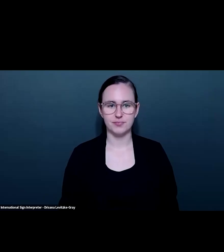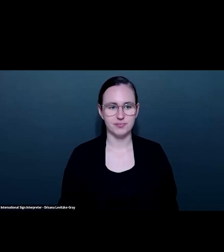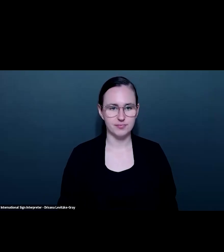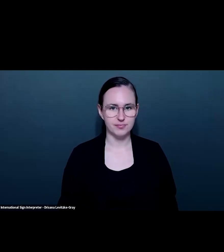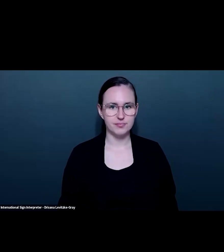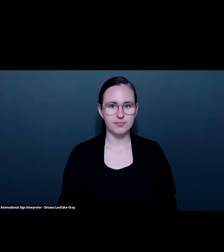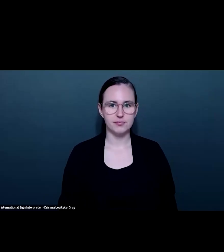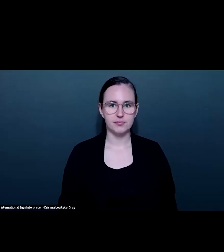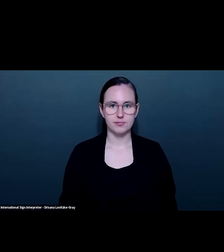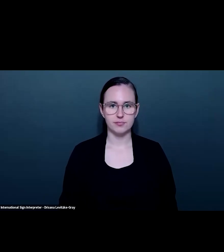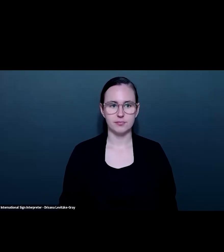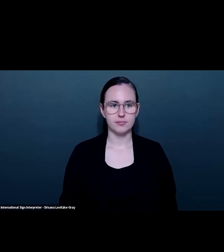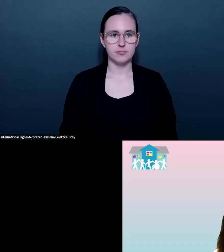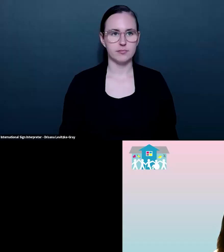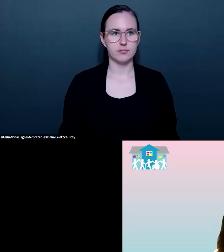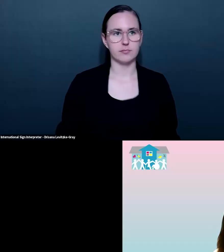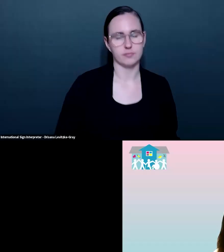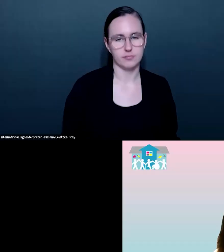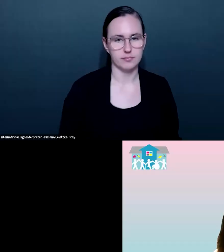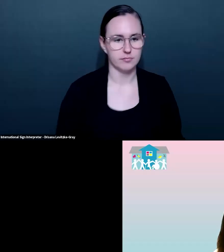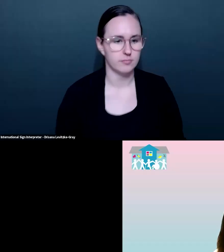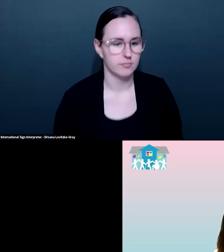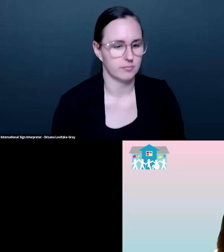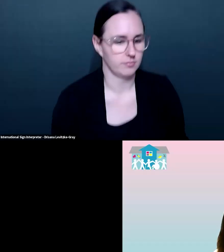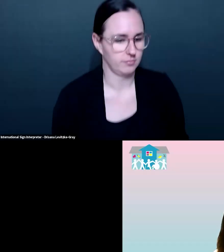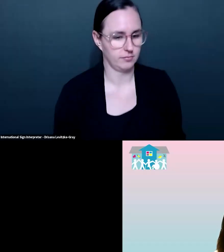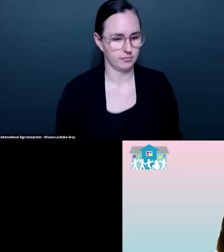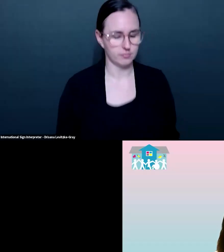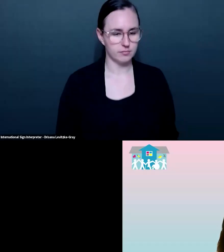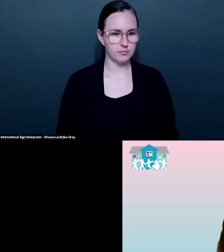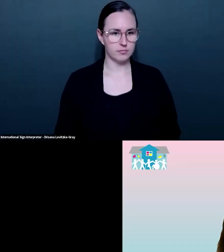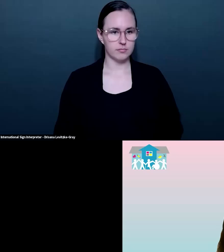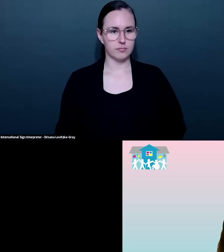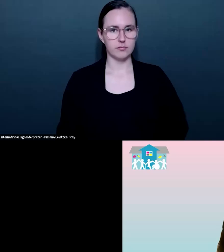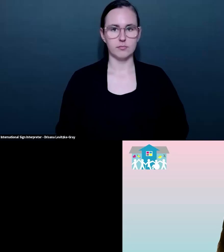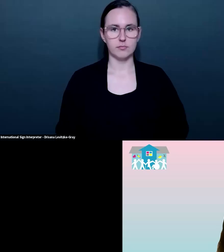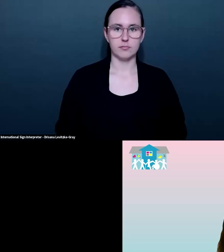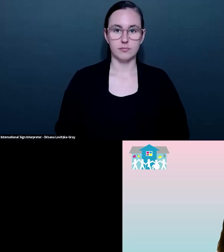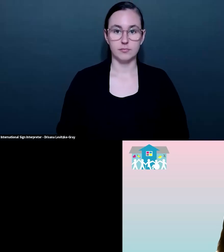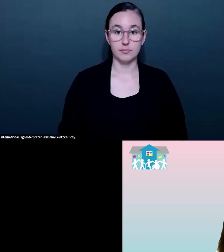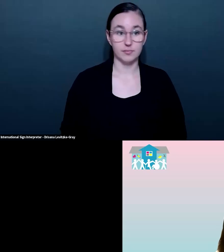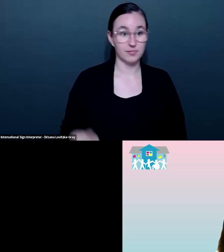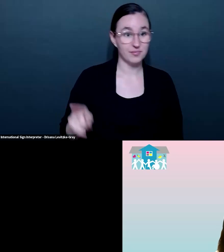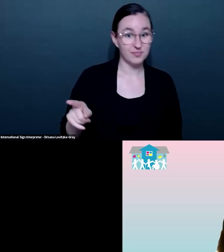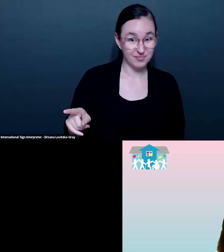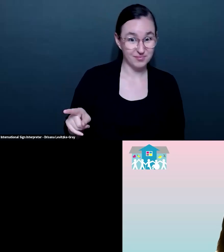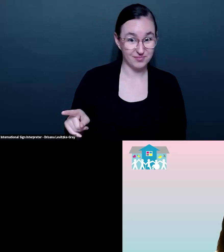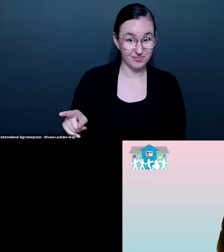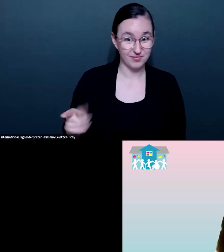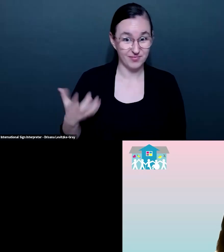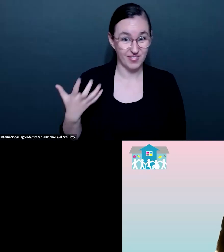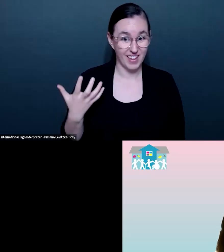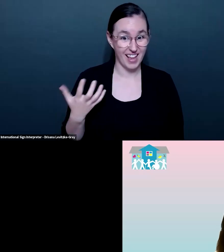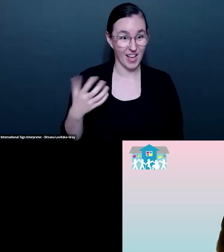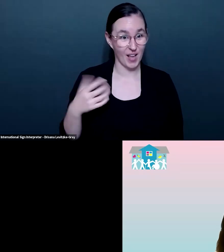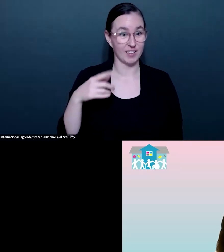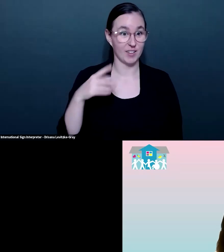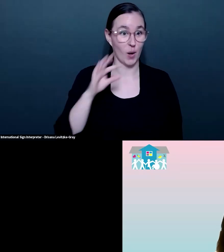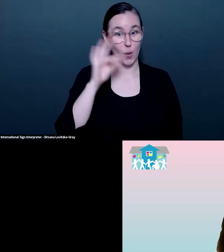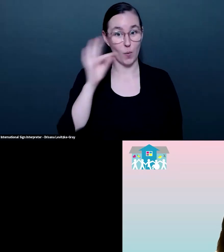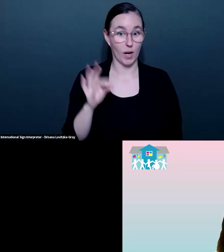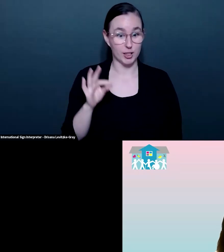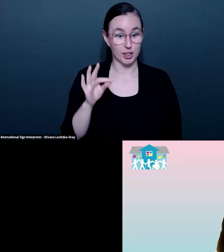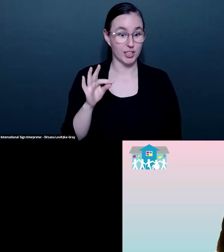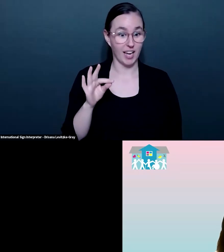Alors, on a déjà quelques questions, je peux voir dans la boîte de dialogue.